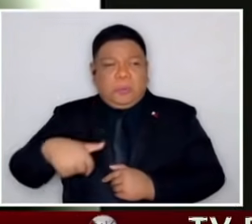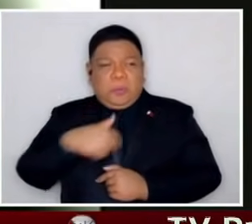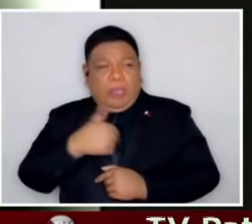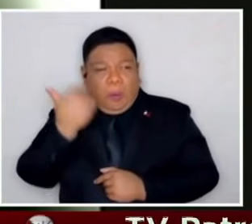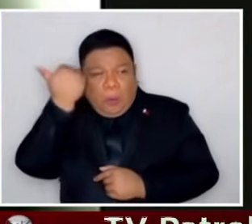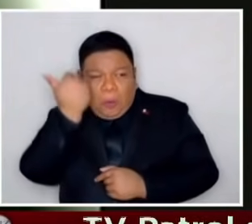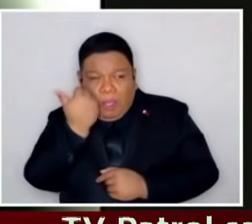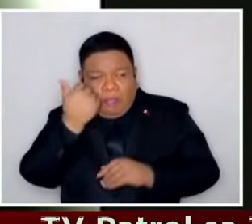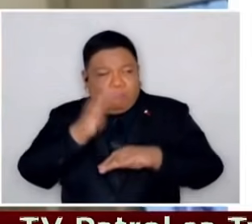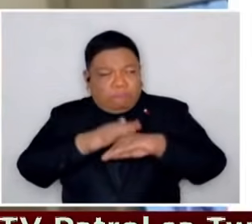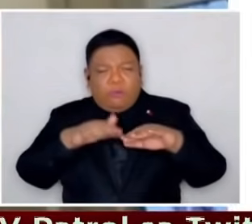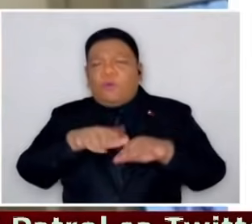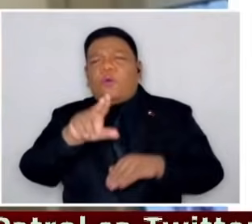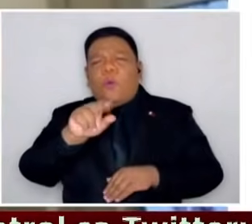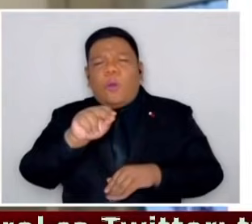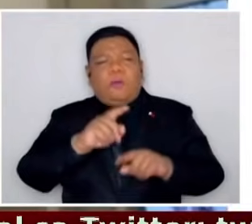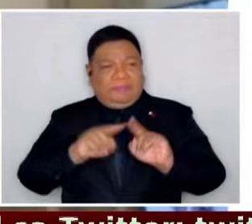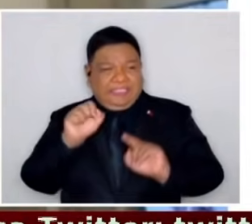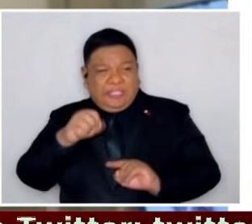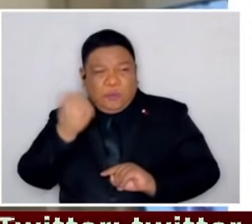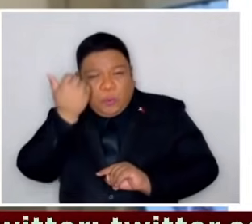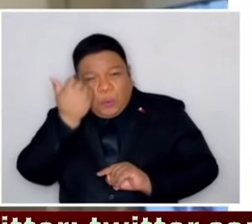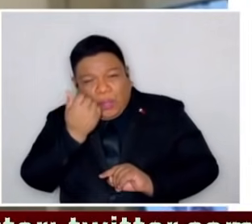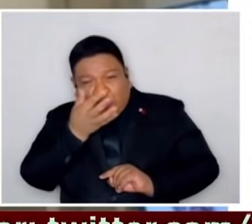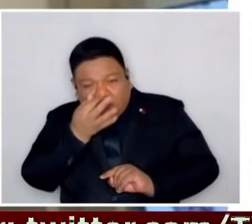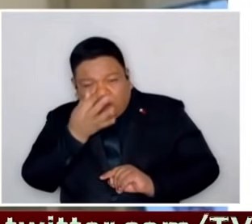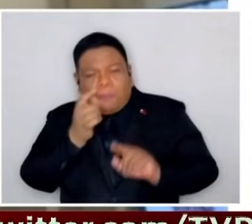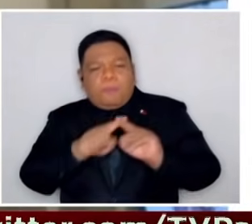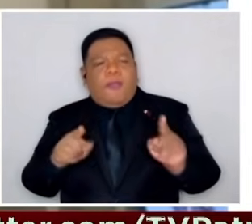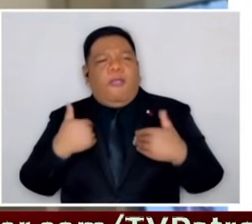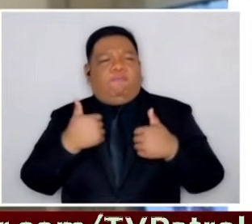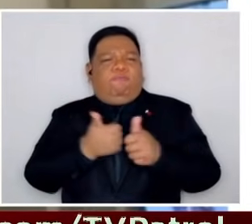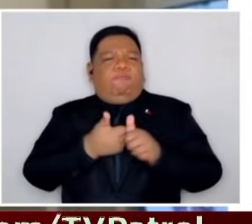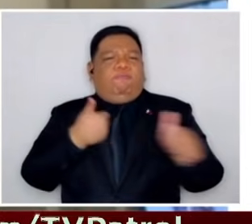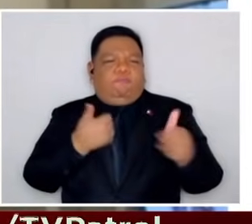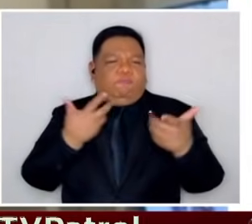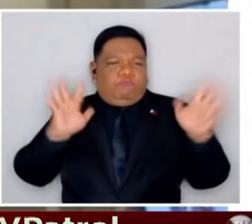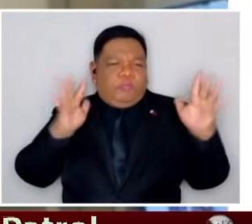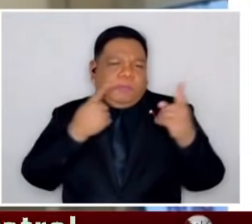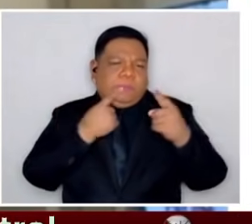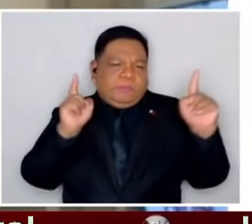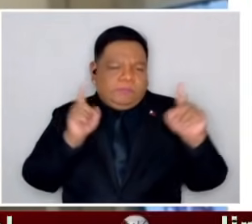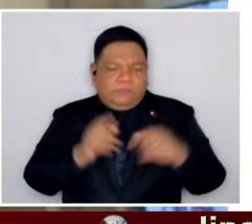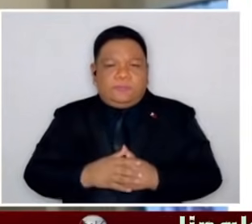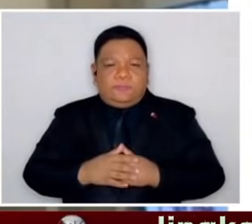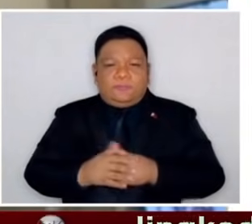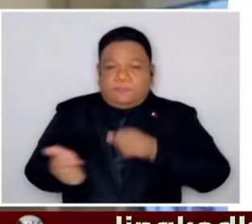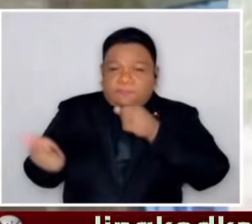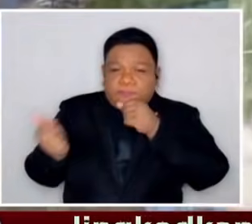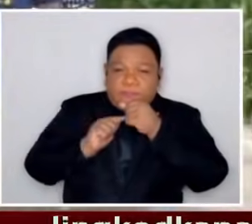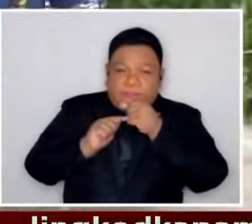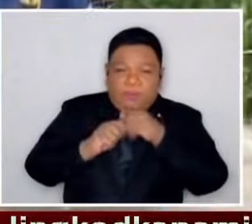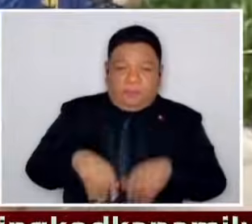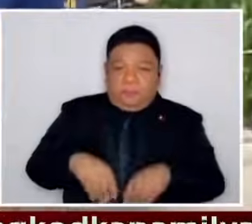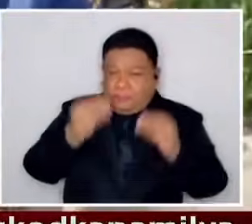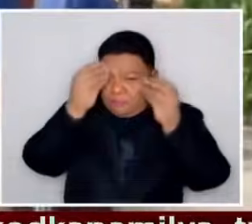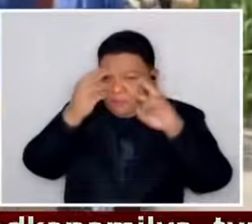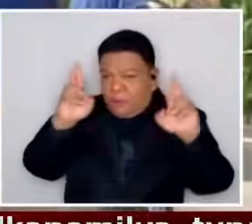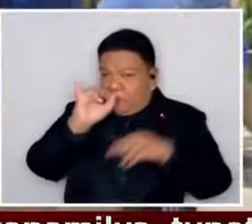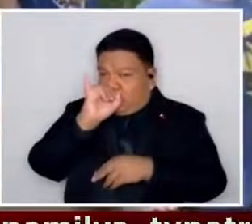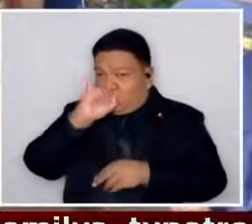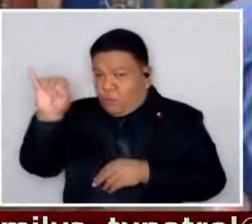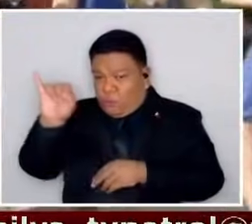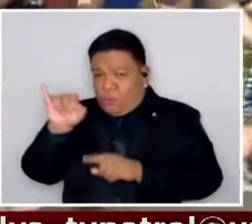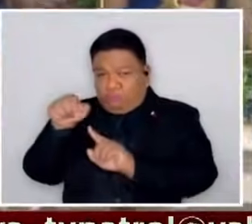pero naagapan po. Hinamon naman ni Mayor Isko Moreno Dumagoso ang National Task Force on COVID-19 na sampahan